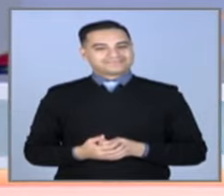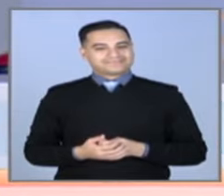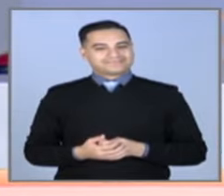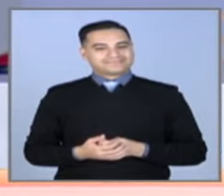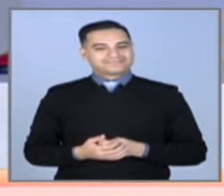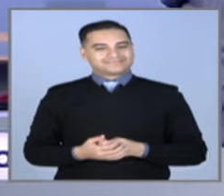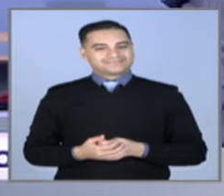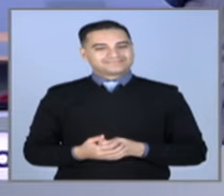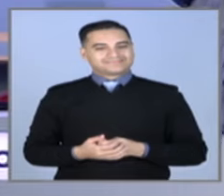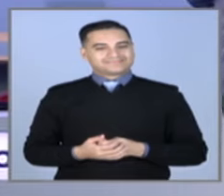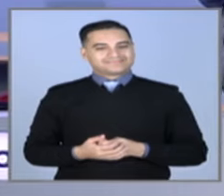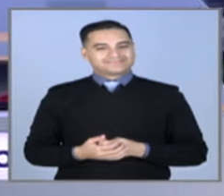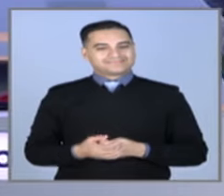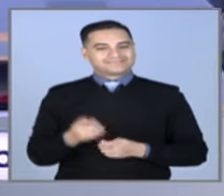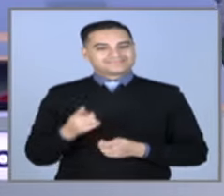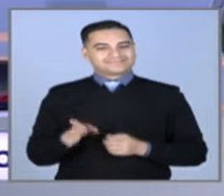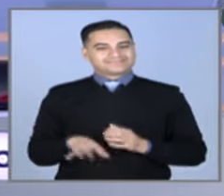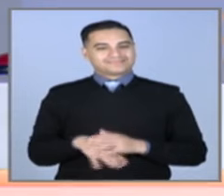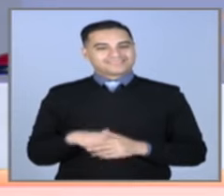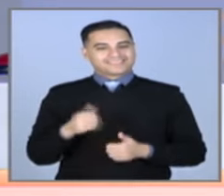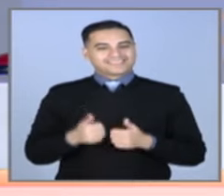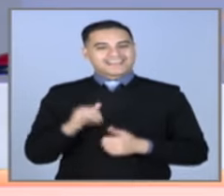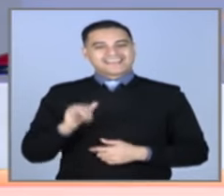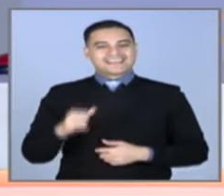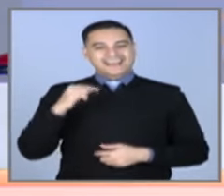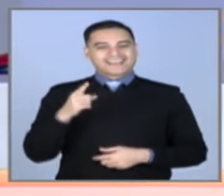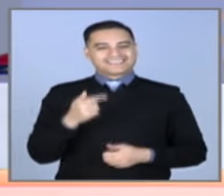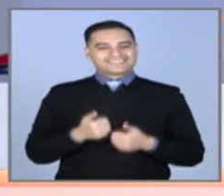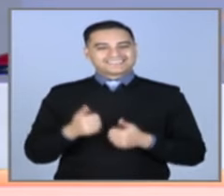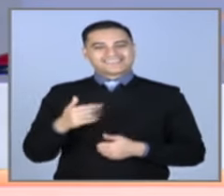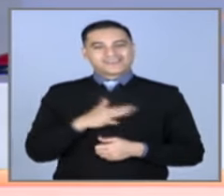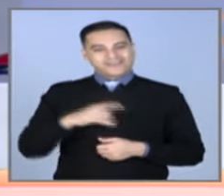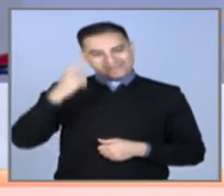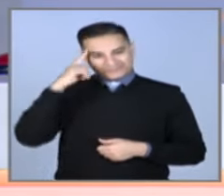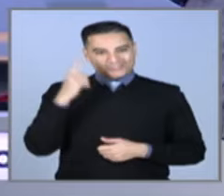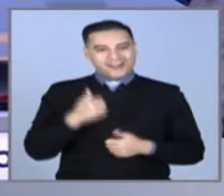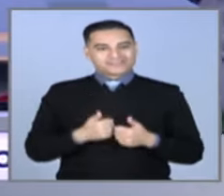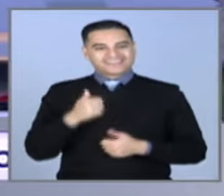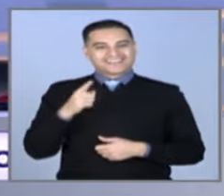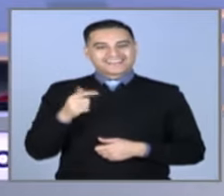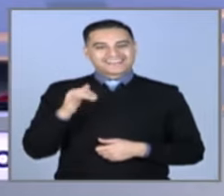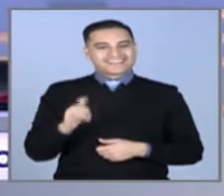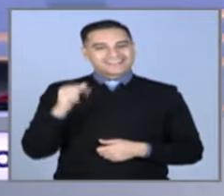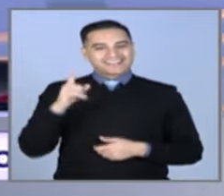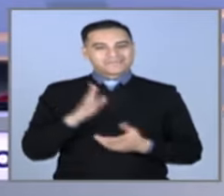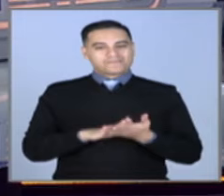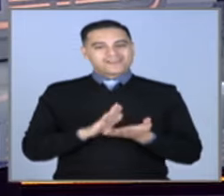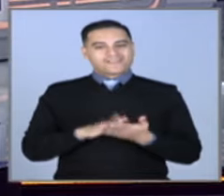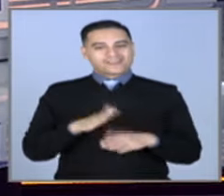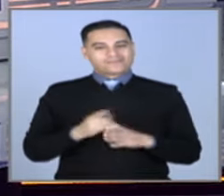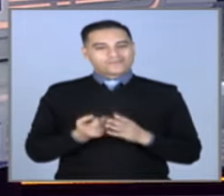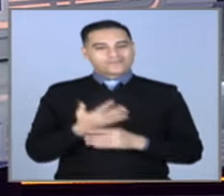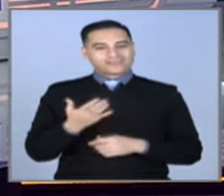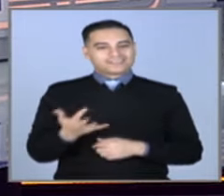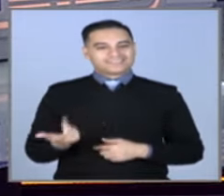أربعة وثمانين سمعتها مثلث. كنت هتنفس إياد. ما حدش عارف ينفس إياد. برافو عليك. إيه المفاجأة